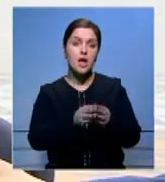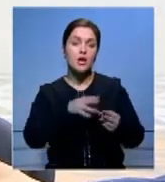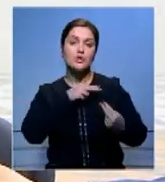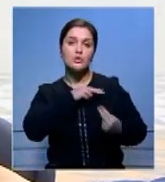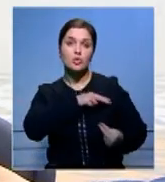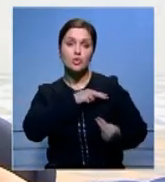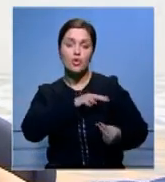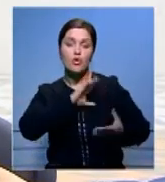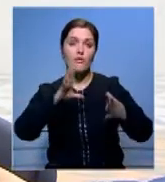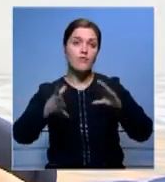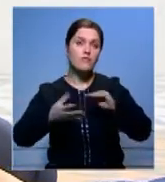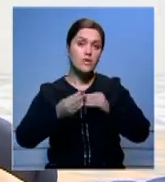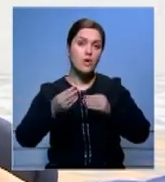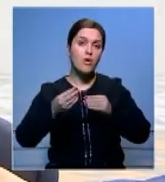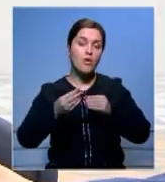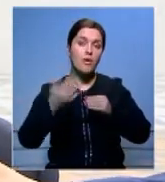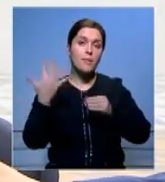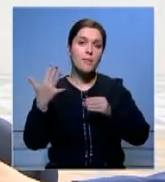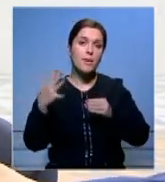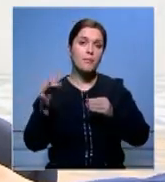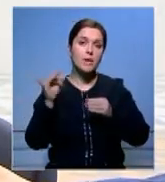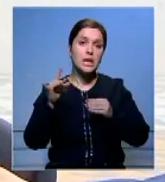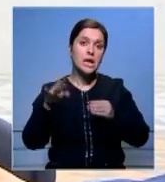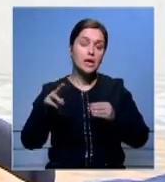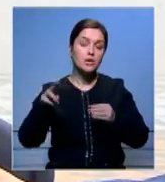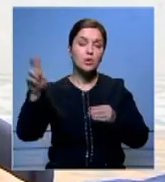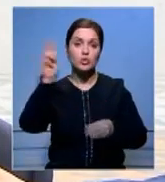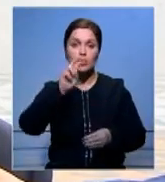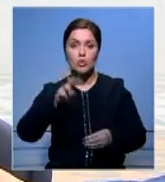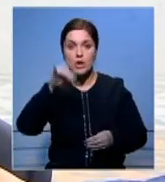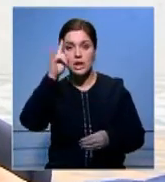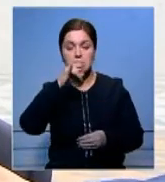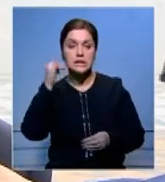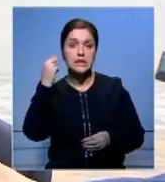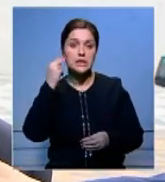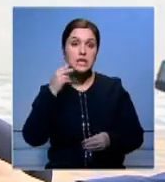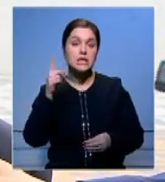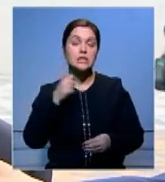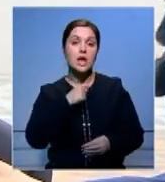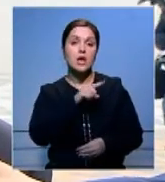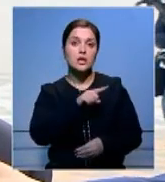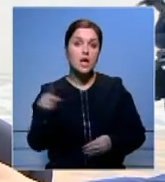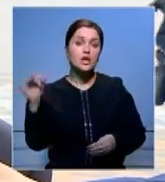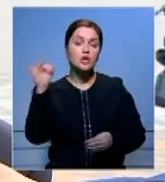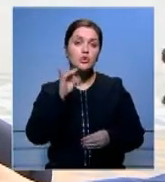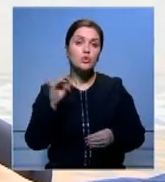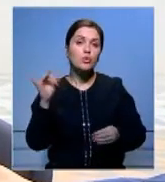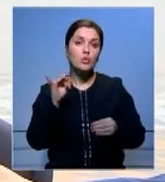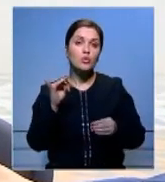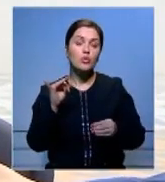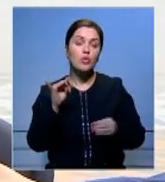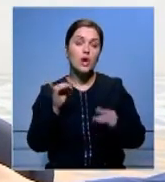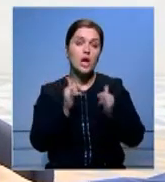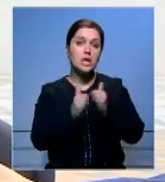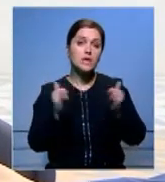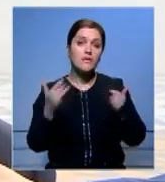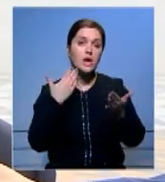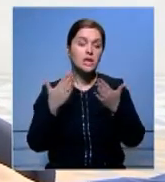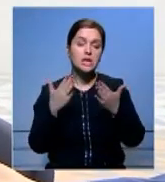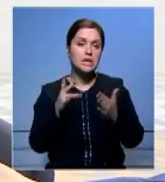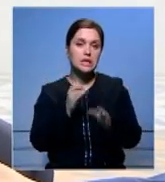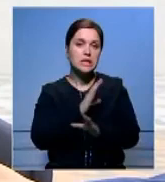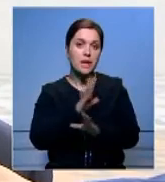около 50 миллиардов долларов. Это за нашу историю развития отношений не